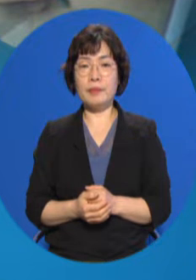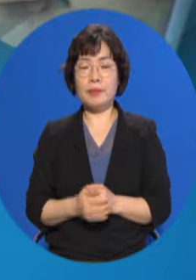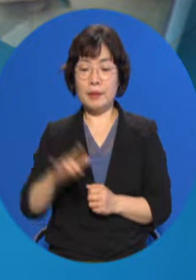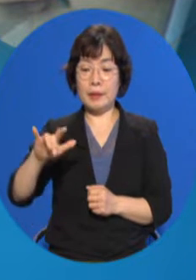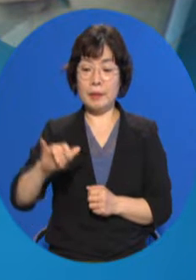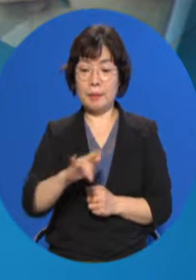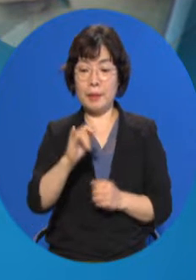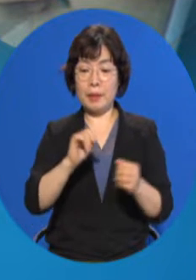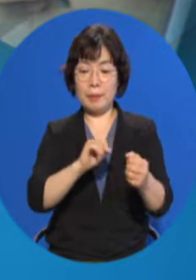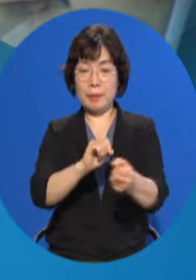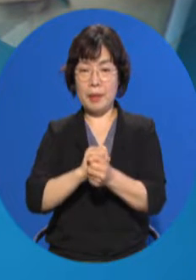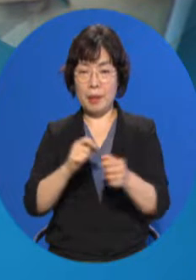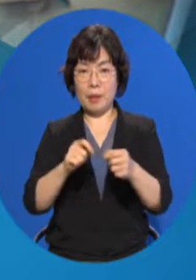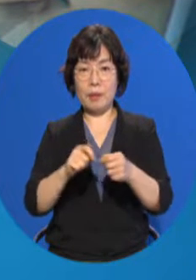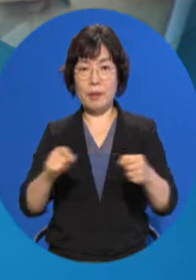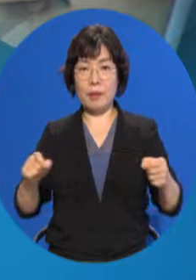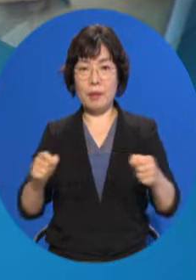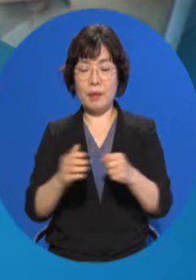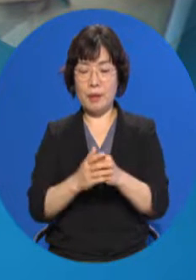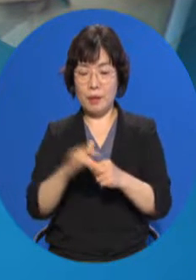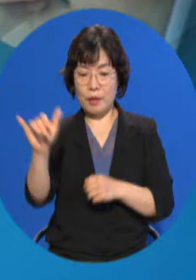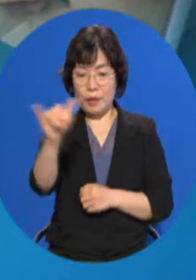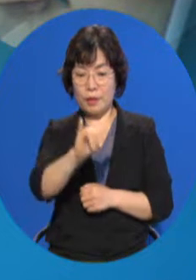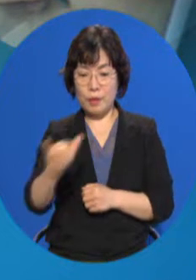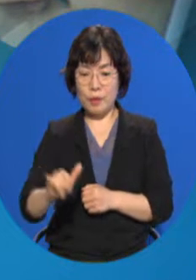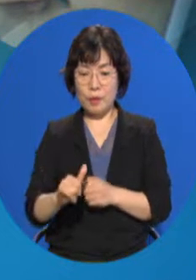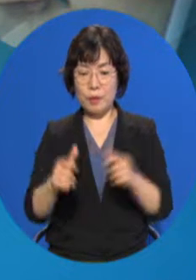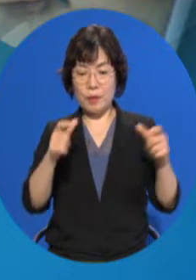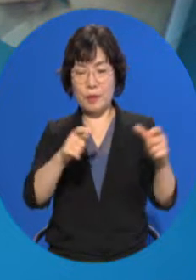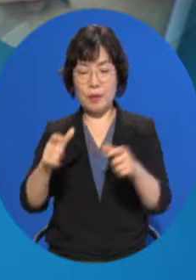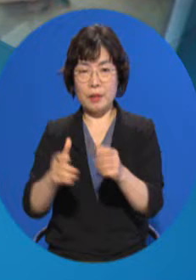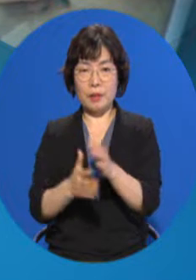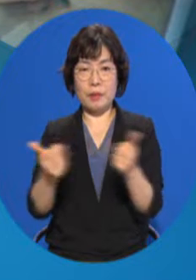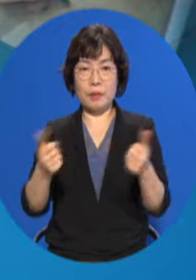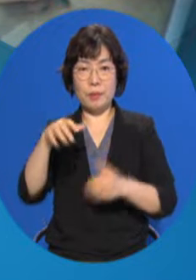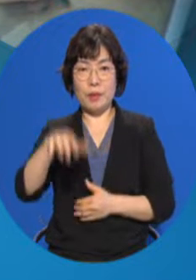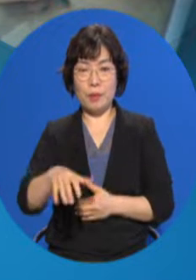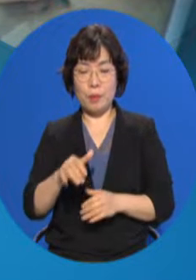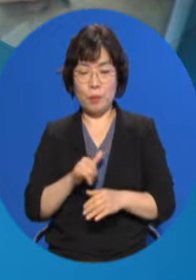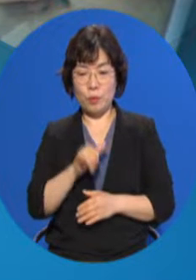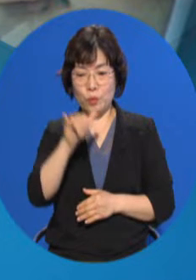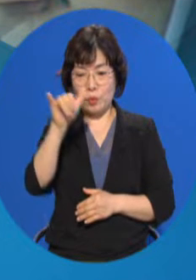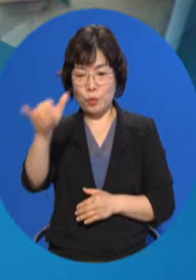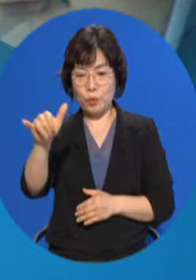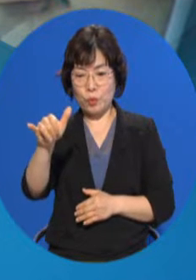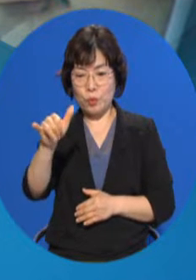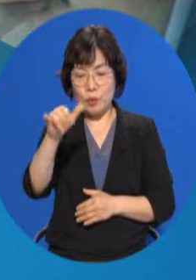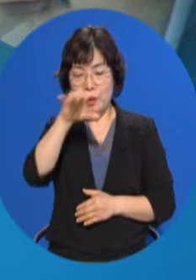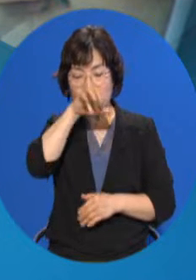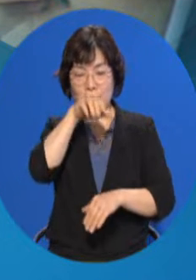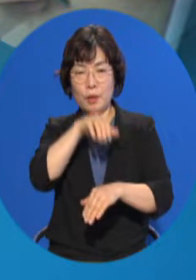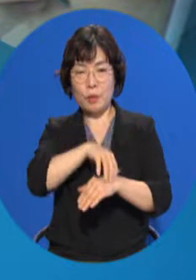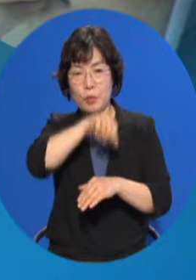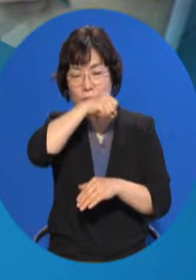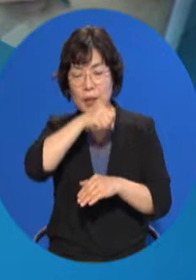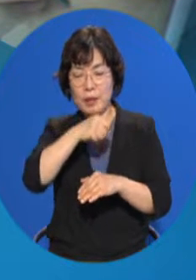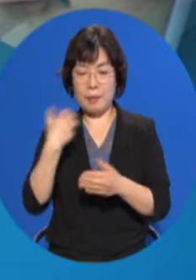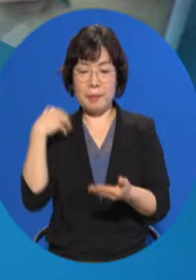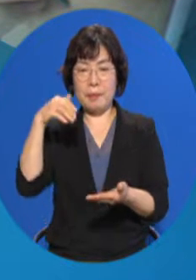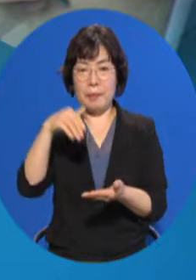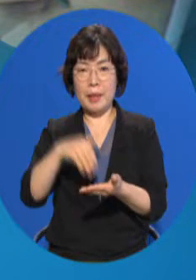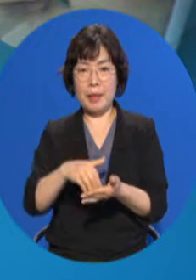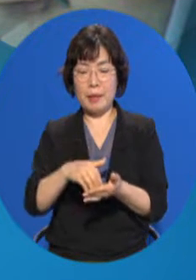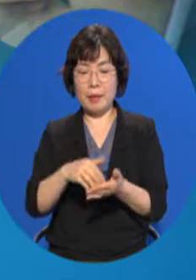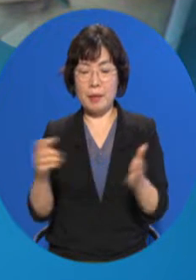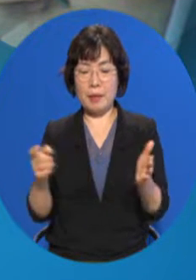그러나 1 그 사태 장기화 속에 전국의 광역 기초의회 회가 해외연수 예산을 반납해 서재 난 기금으로 내놓고